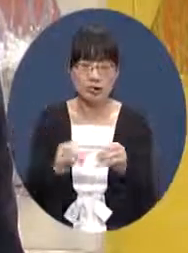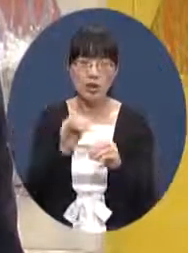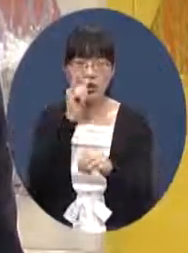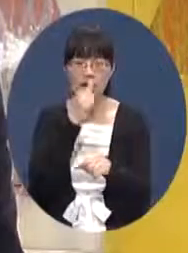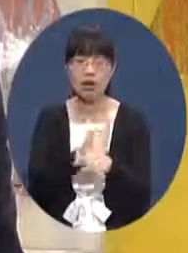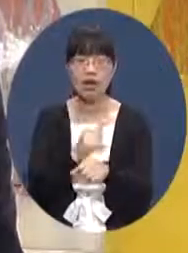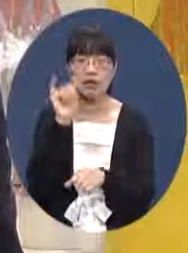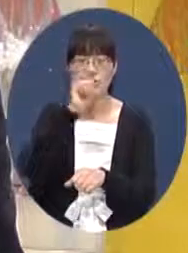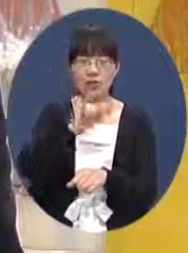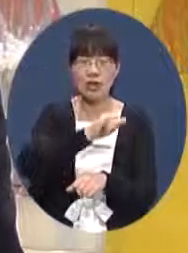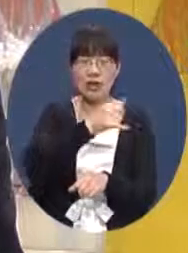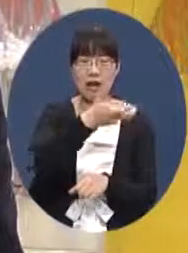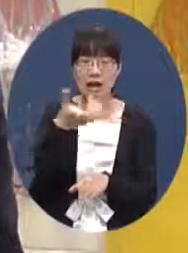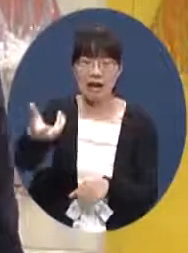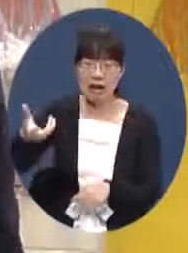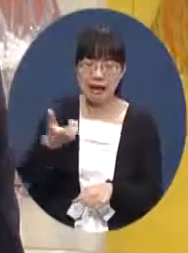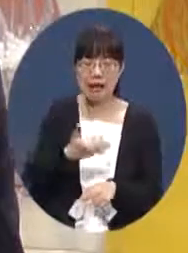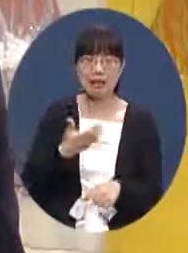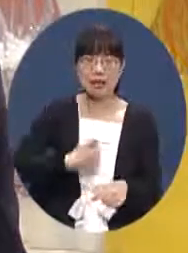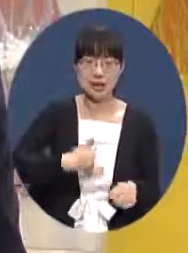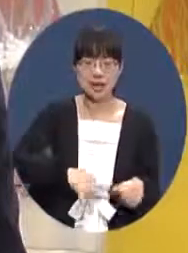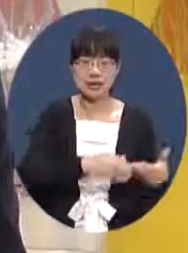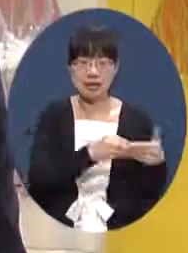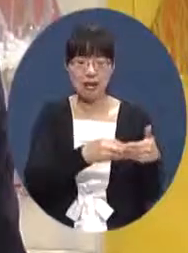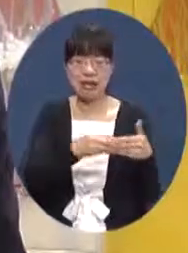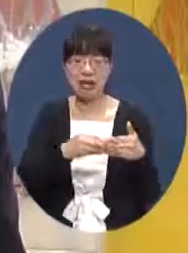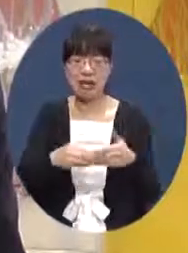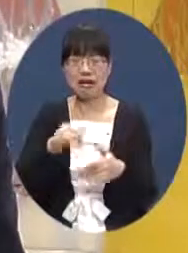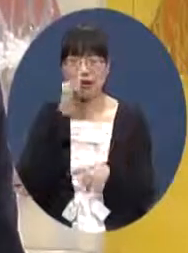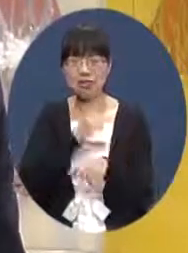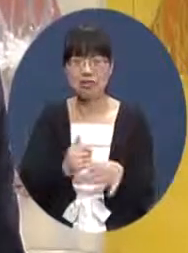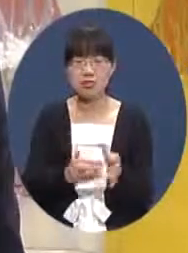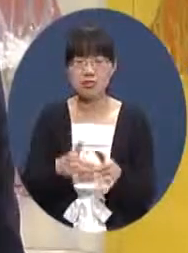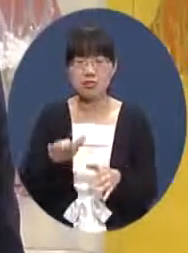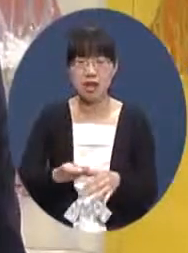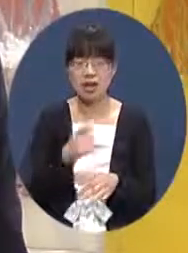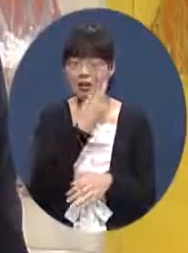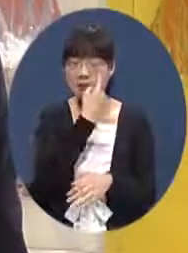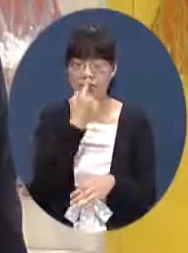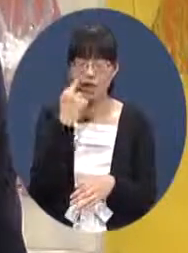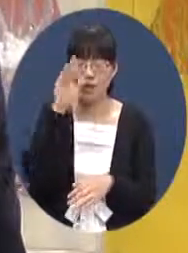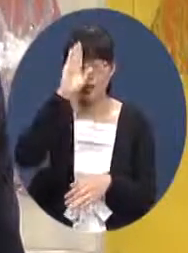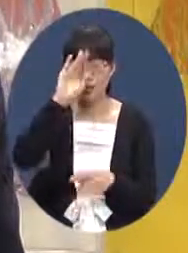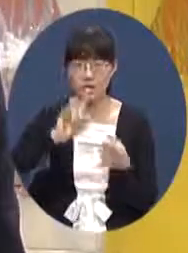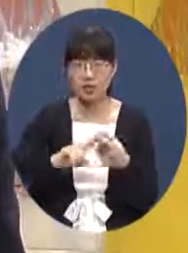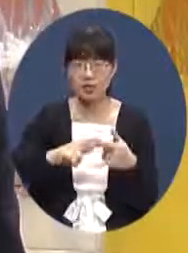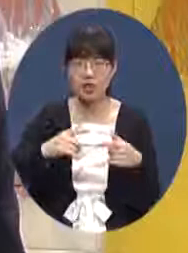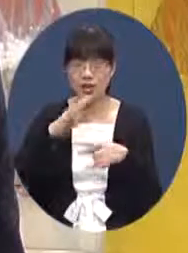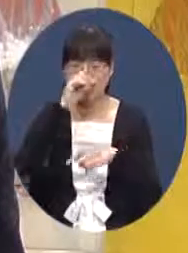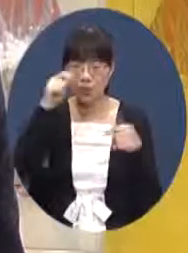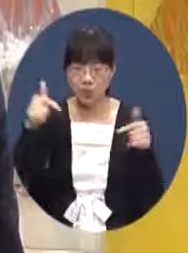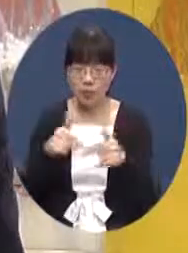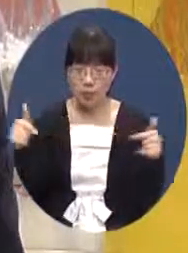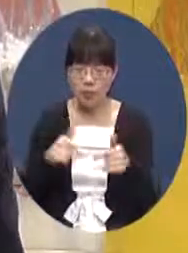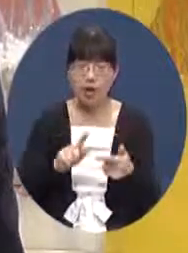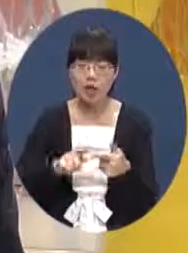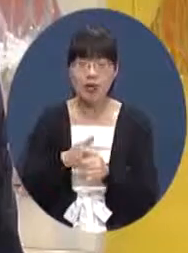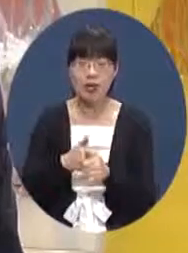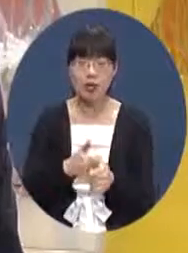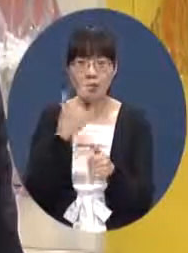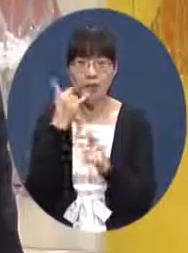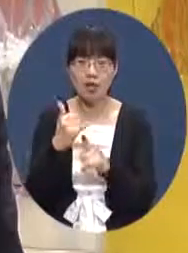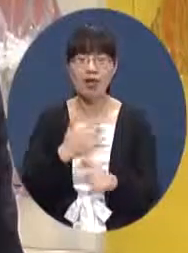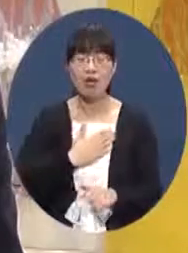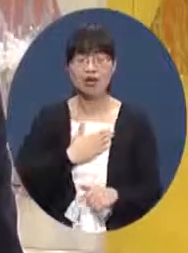전국 방방곡곡을 애를 데리고 돌아다니시는데 이제 그렇게 되면은 증상이 좋아지고 나빠짐에 따라서 그